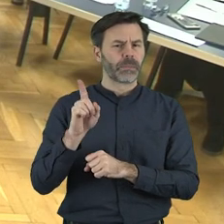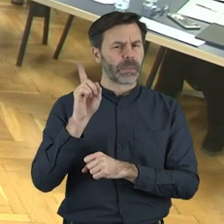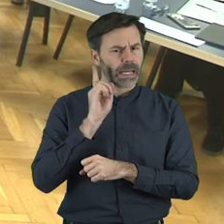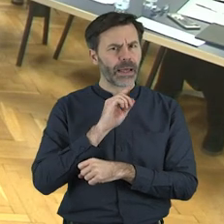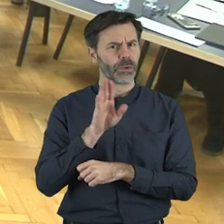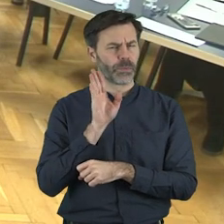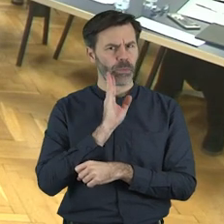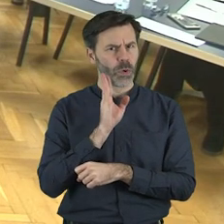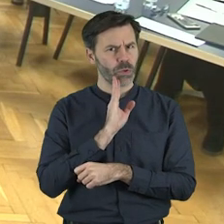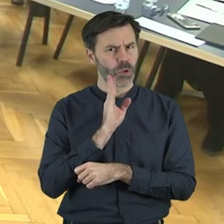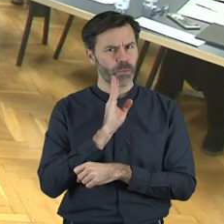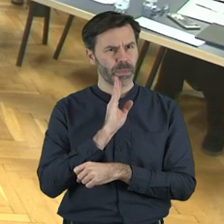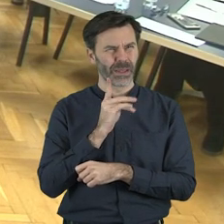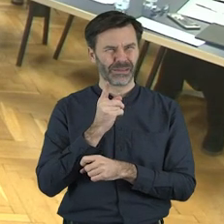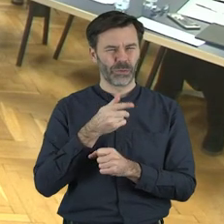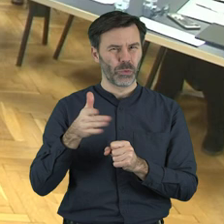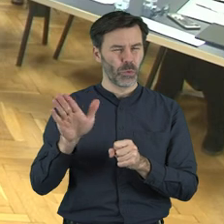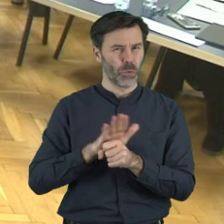formalności.